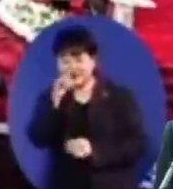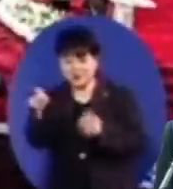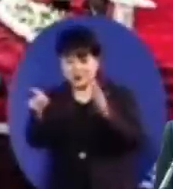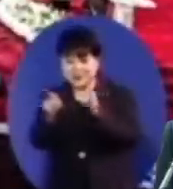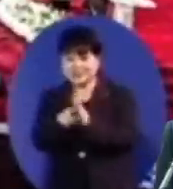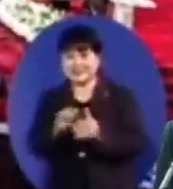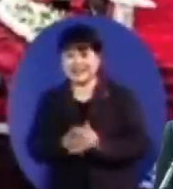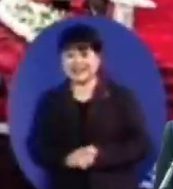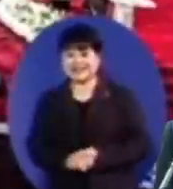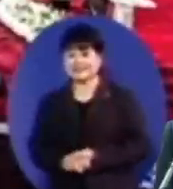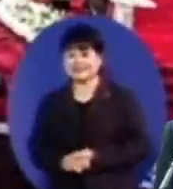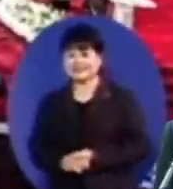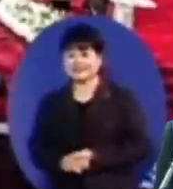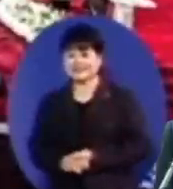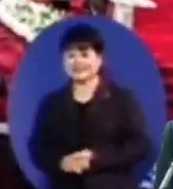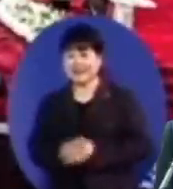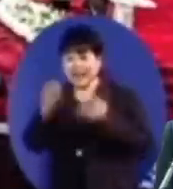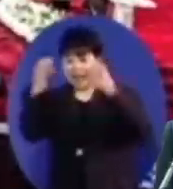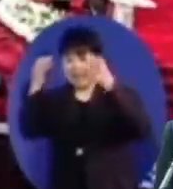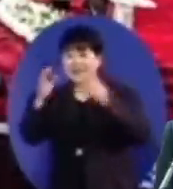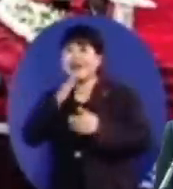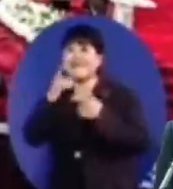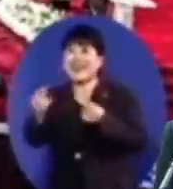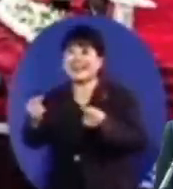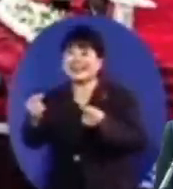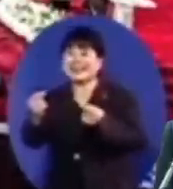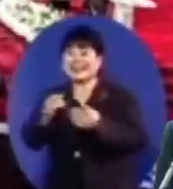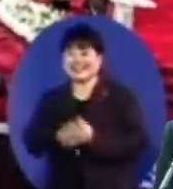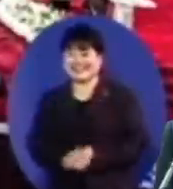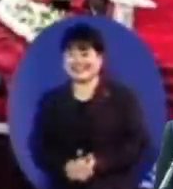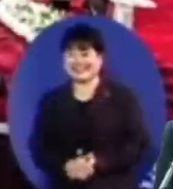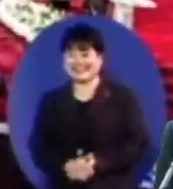것입니다. 우리 내기조차도 아멘하네.